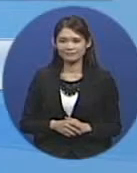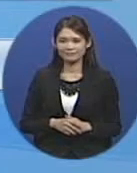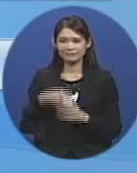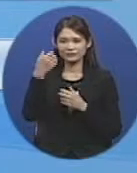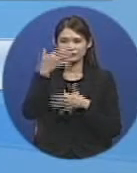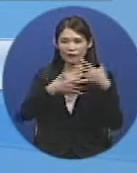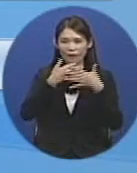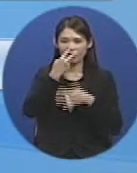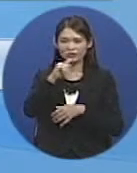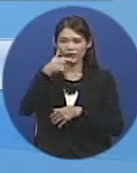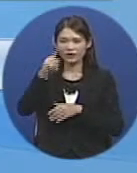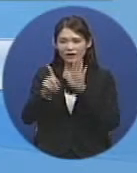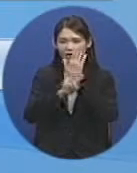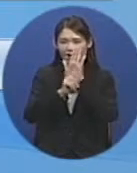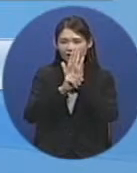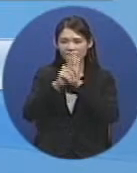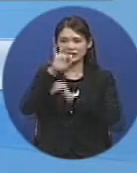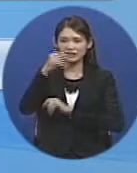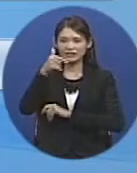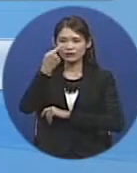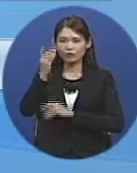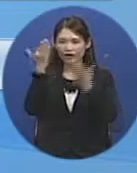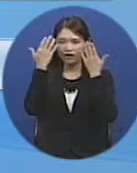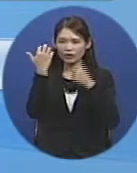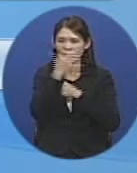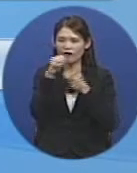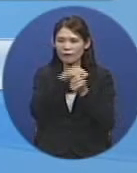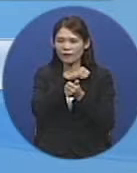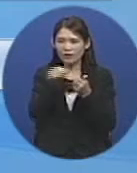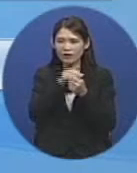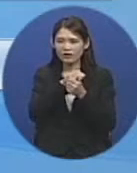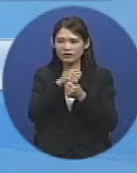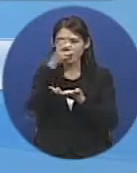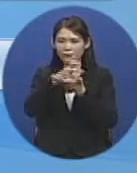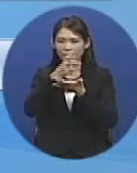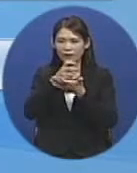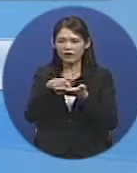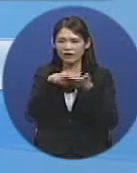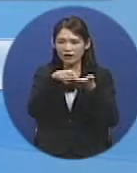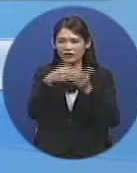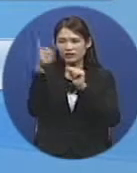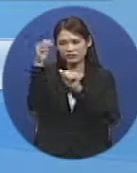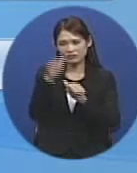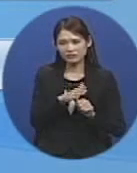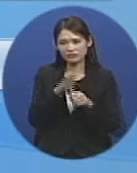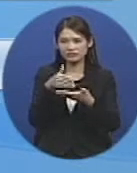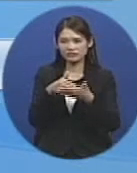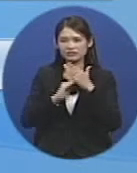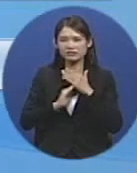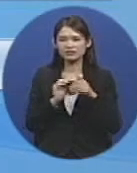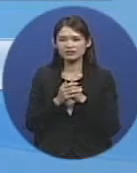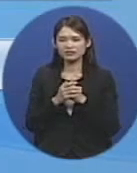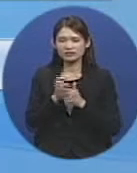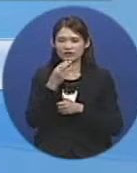영화 도가니로 알려진 인화학교 성폭력 피해자들이 국가를 상대로 낸 손해배상 소송에서 패소했습니다.